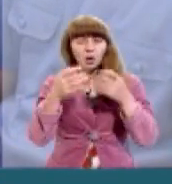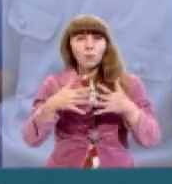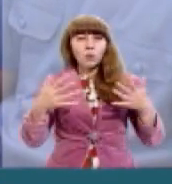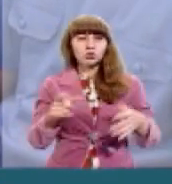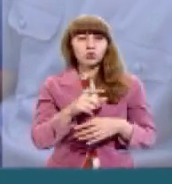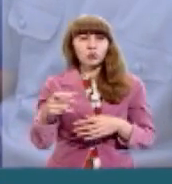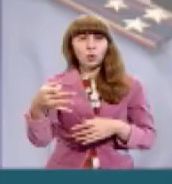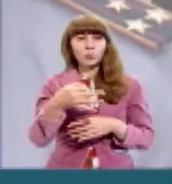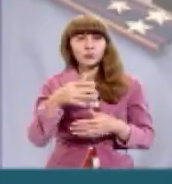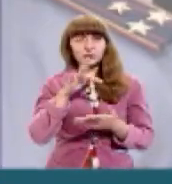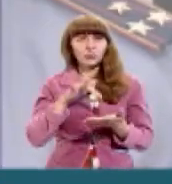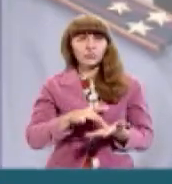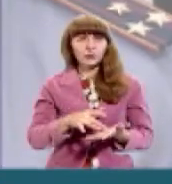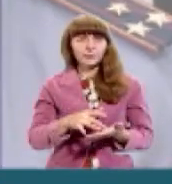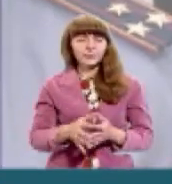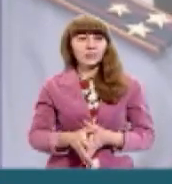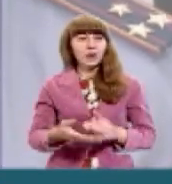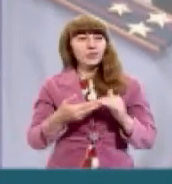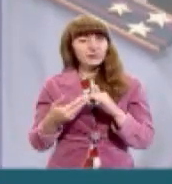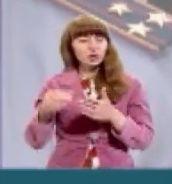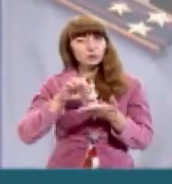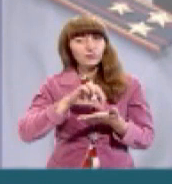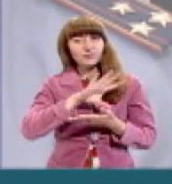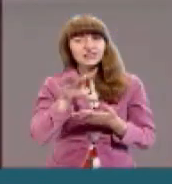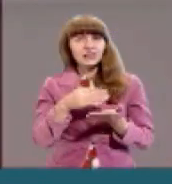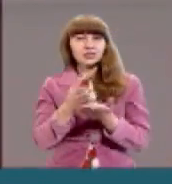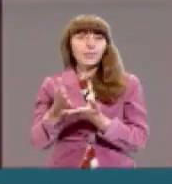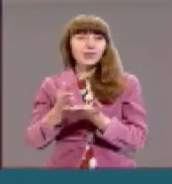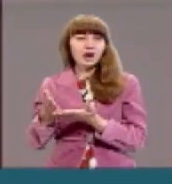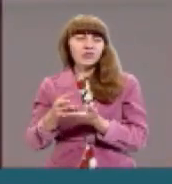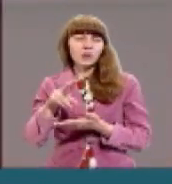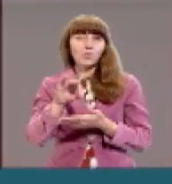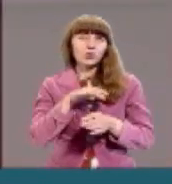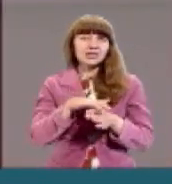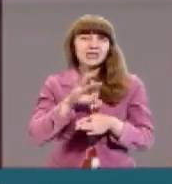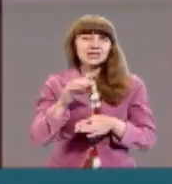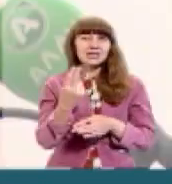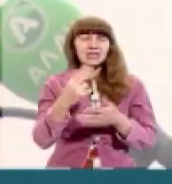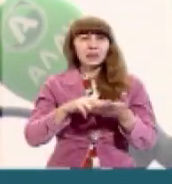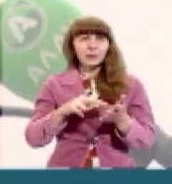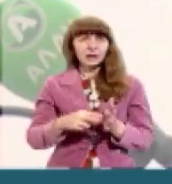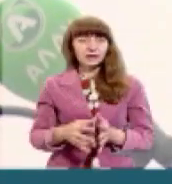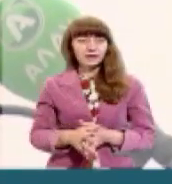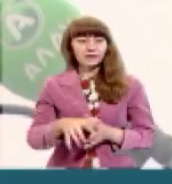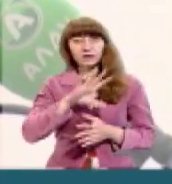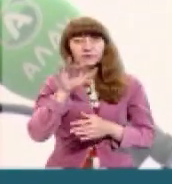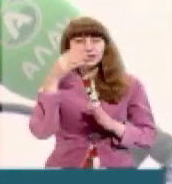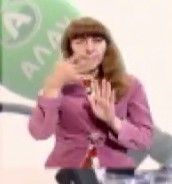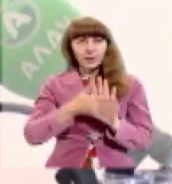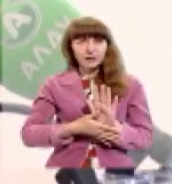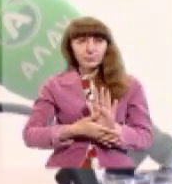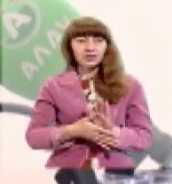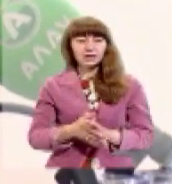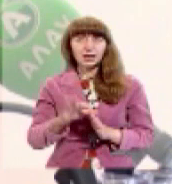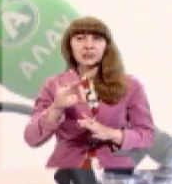больше граждан областного центра иными словами привлечь к участию во всех направлениях в рамках реализации национальных проектов вы все понимаете даже